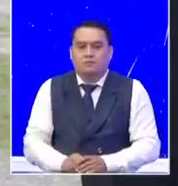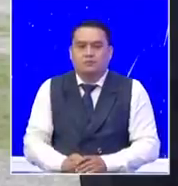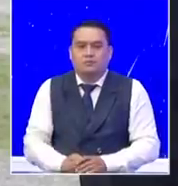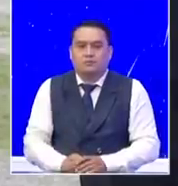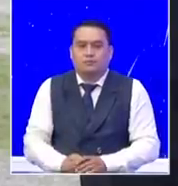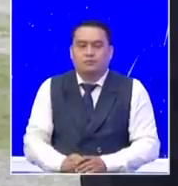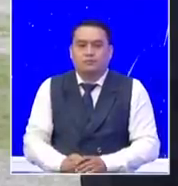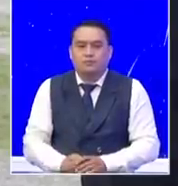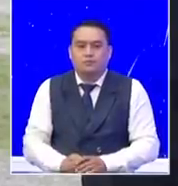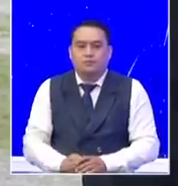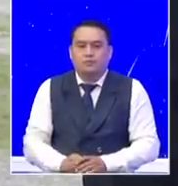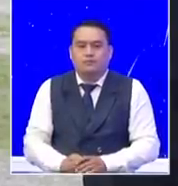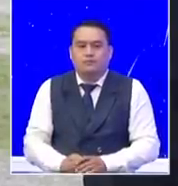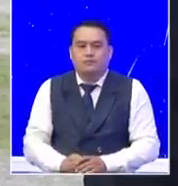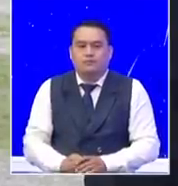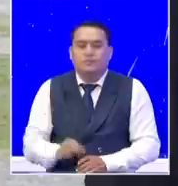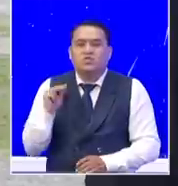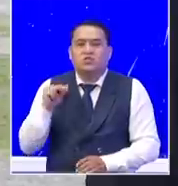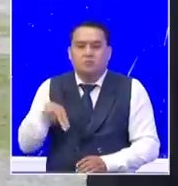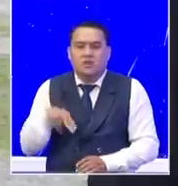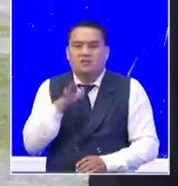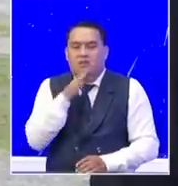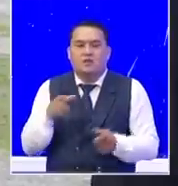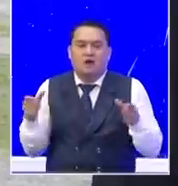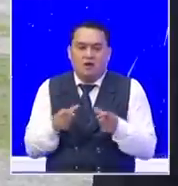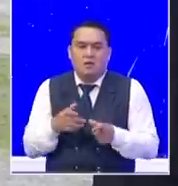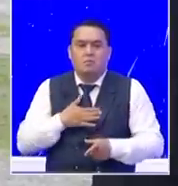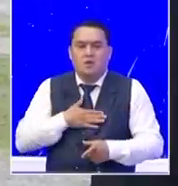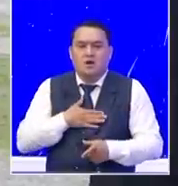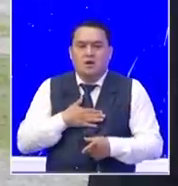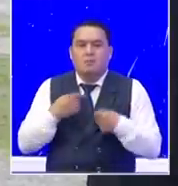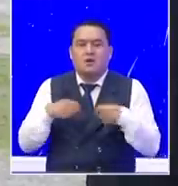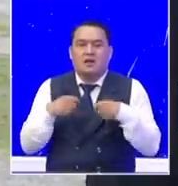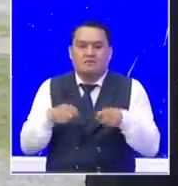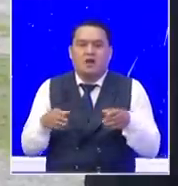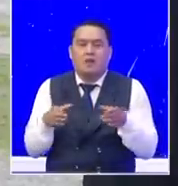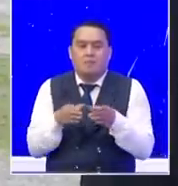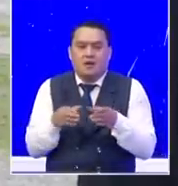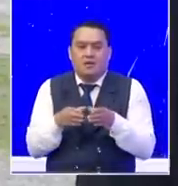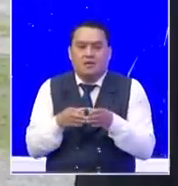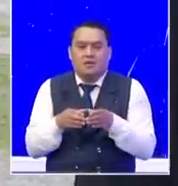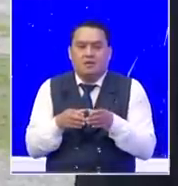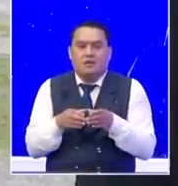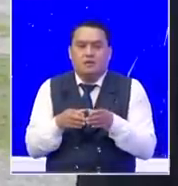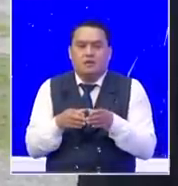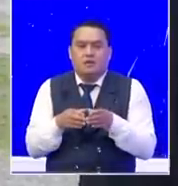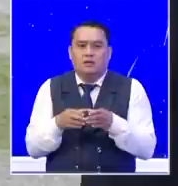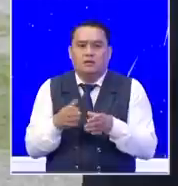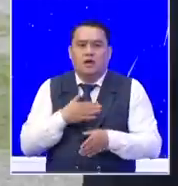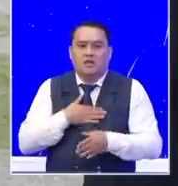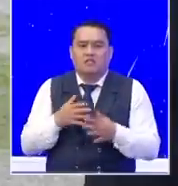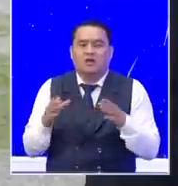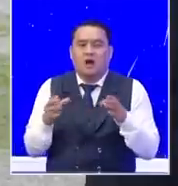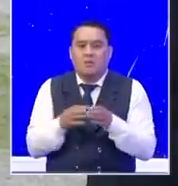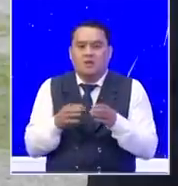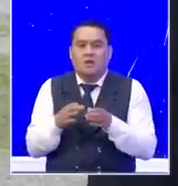время чрезвычайного положения, карантина, так как мы являемся продовольственной компанией, для наших компаний